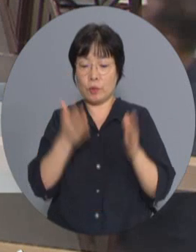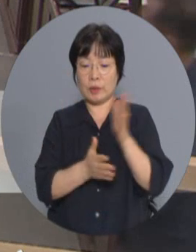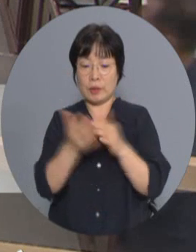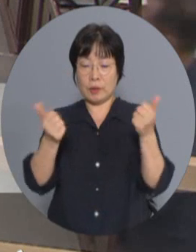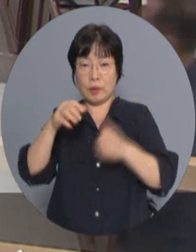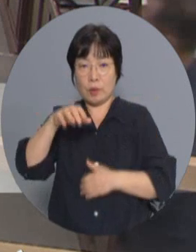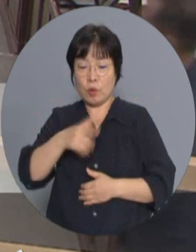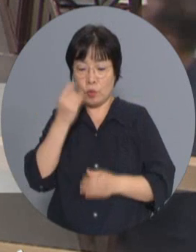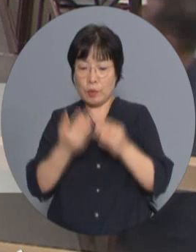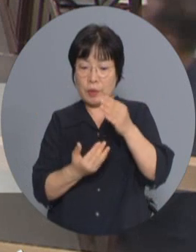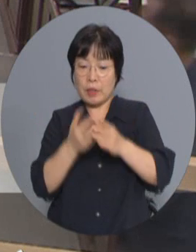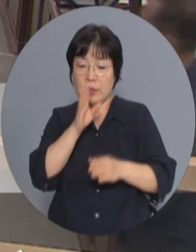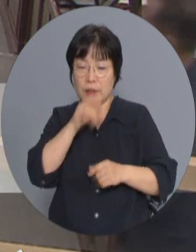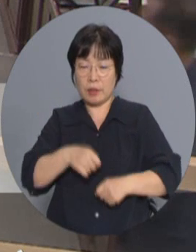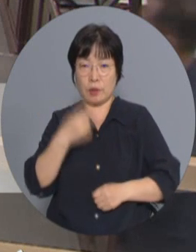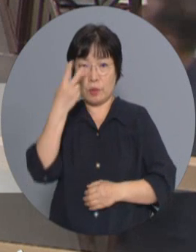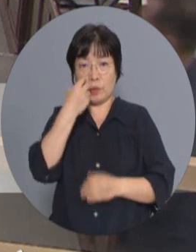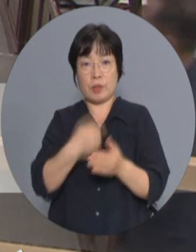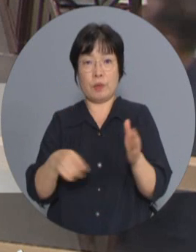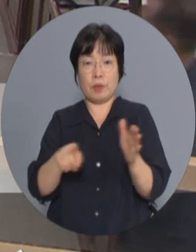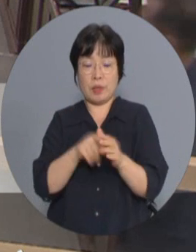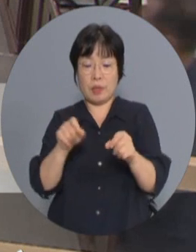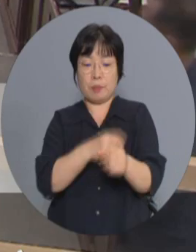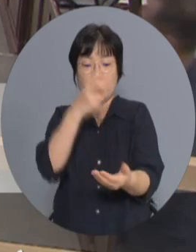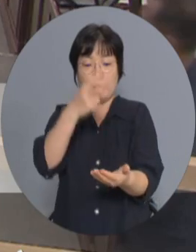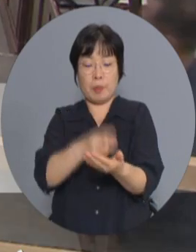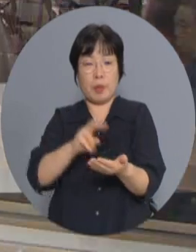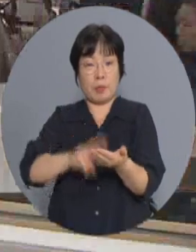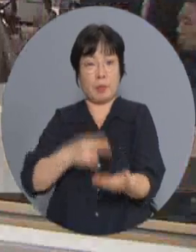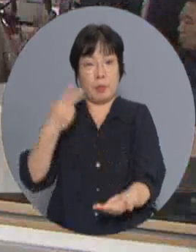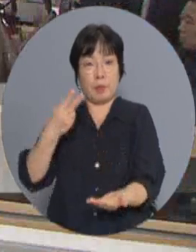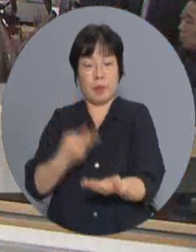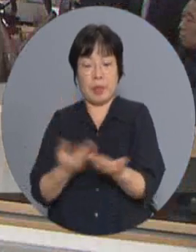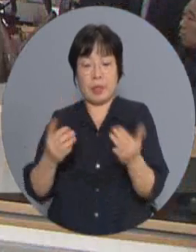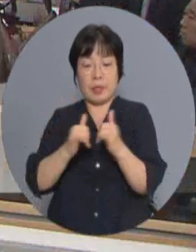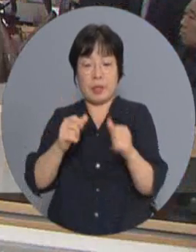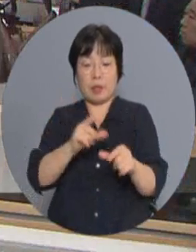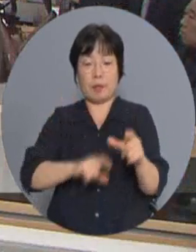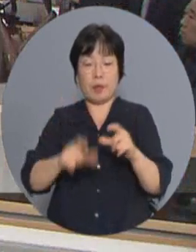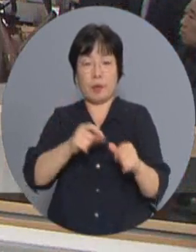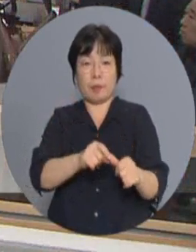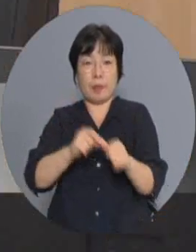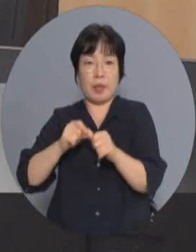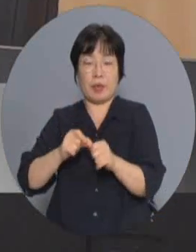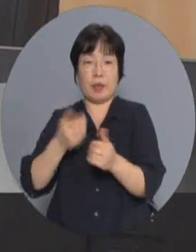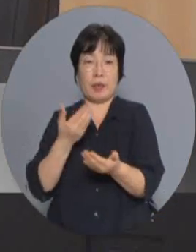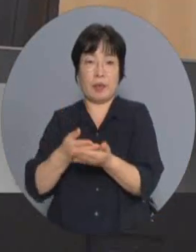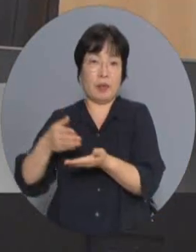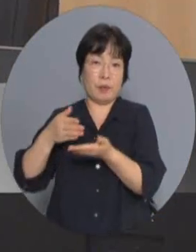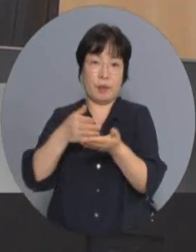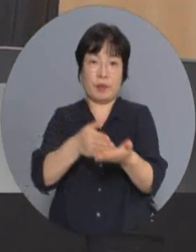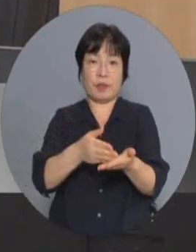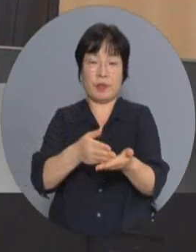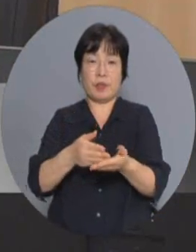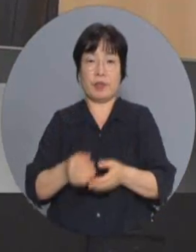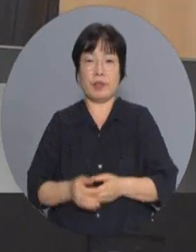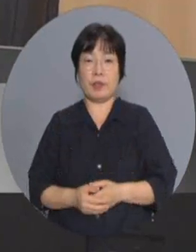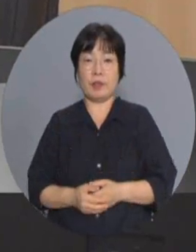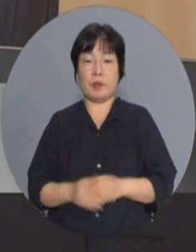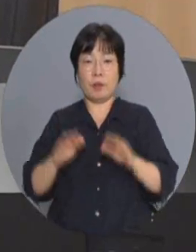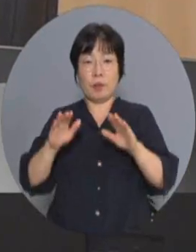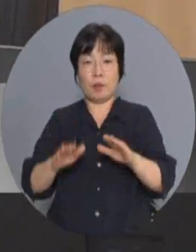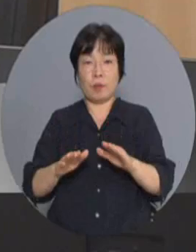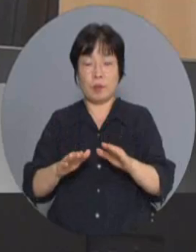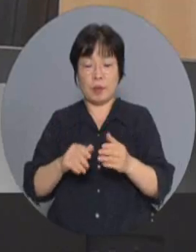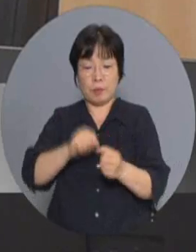여수시의회가 여순 사건 진상규명을 위한 특별법 개정과 인력 확충 등을 촉구했습니다. 여수시의회는